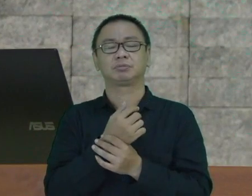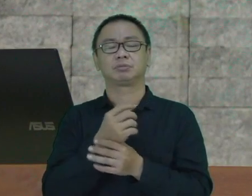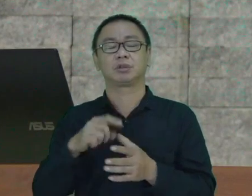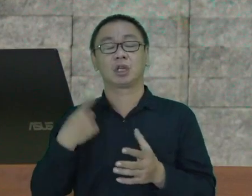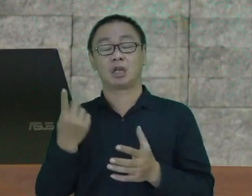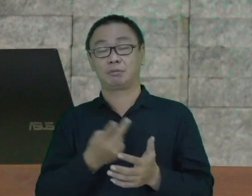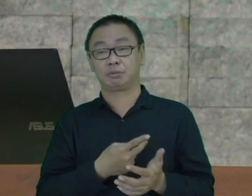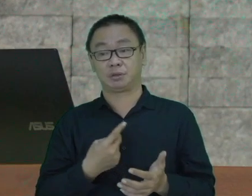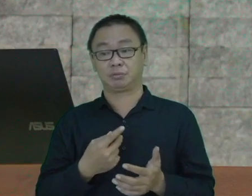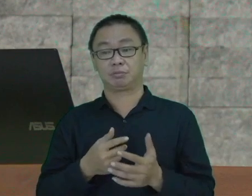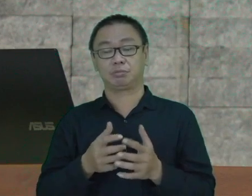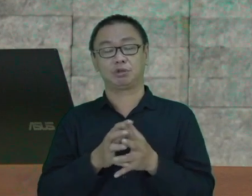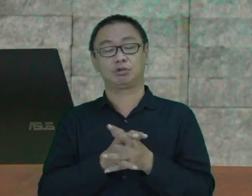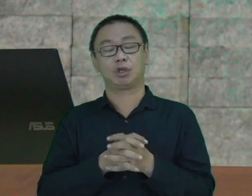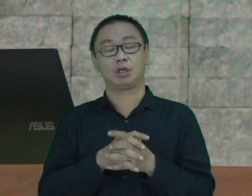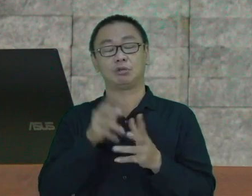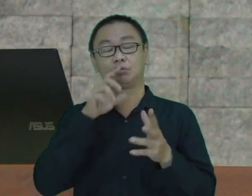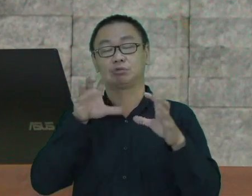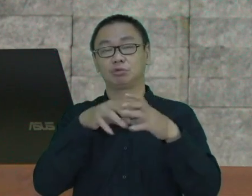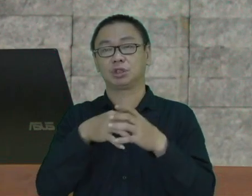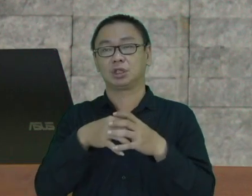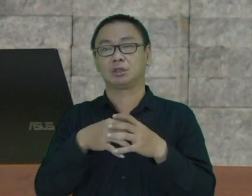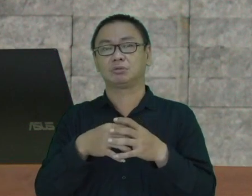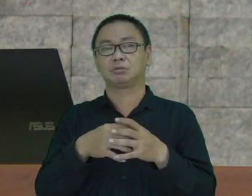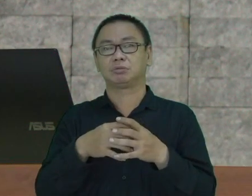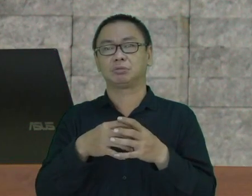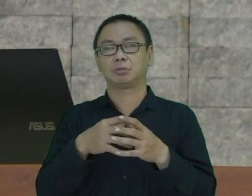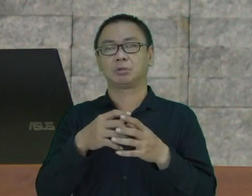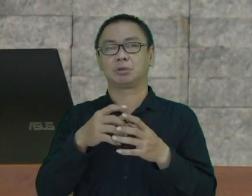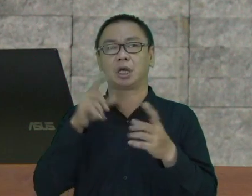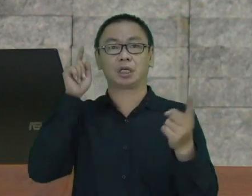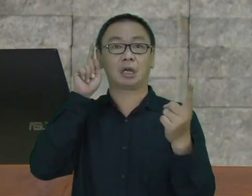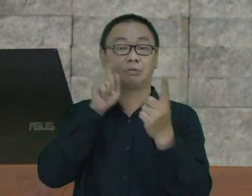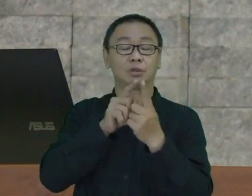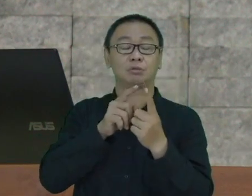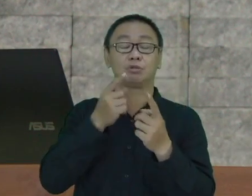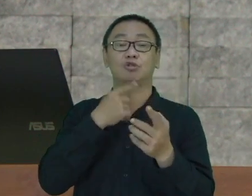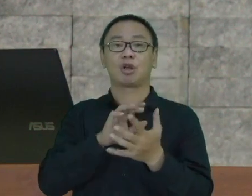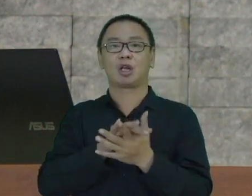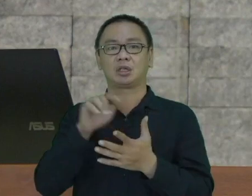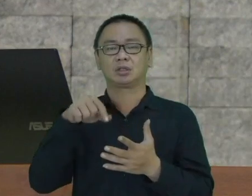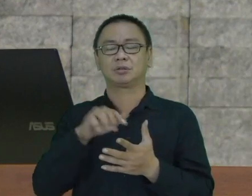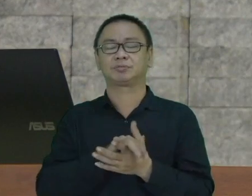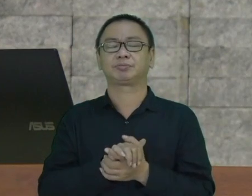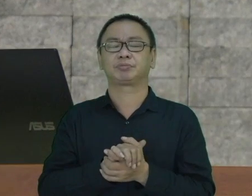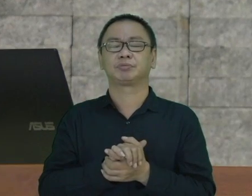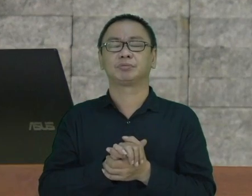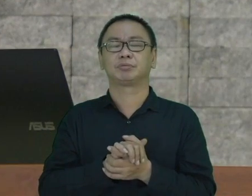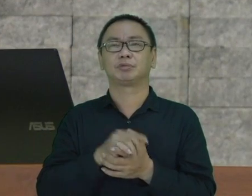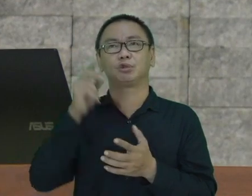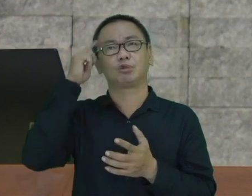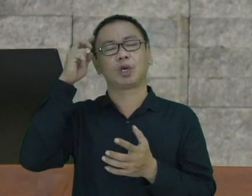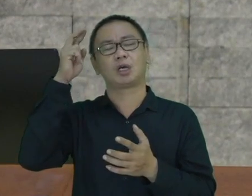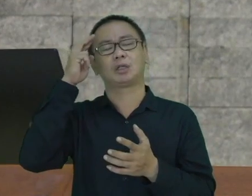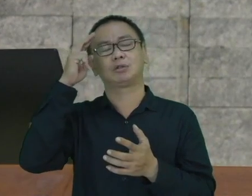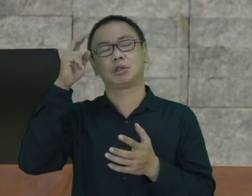bagi dunia yang sedang menghadapi persoalan-persoalan yang ada pada saat ini, kiranya Tuhan tolong agar